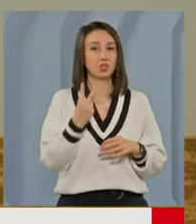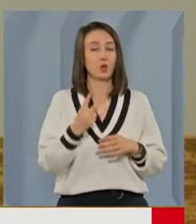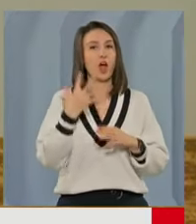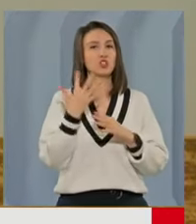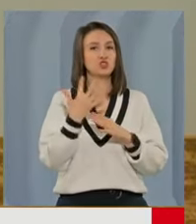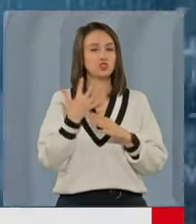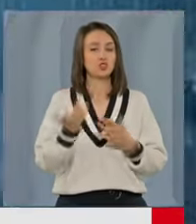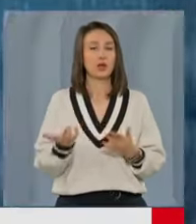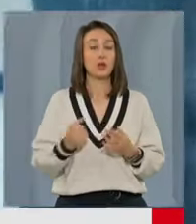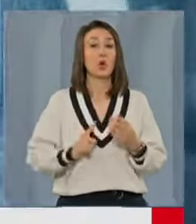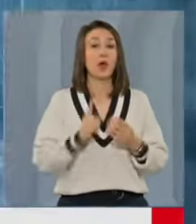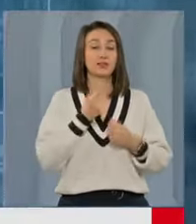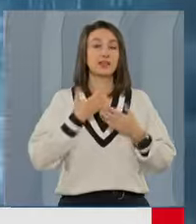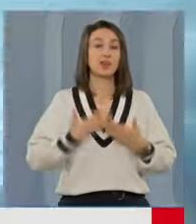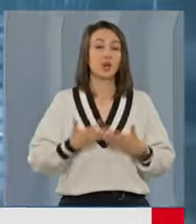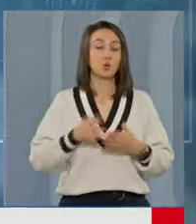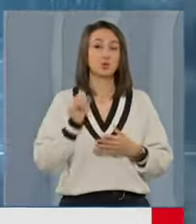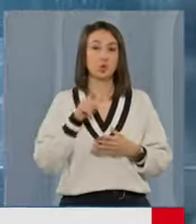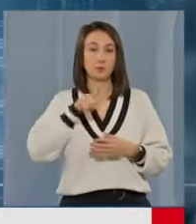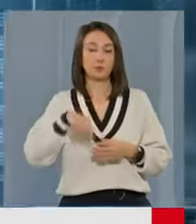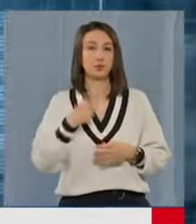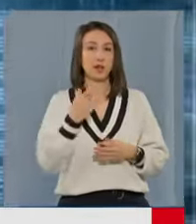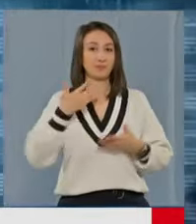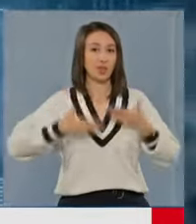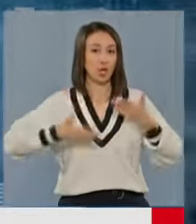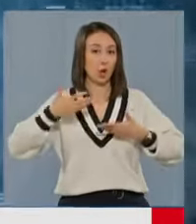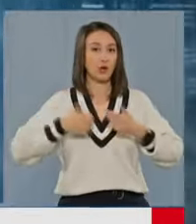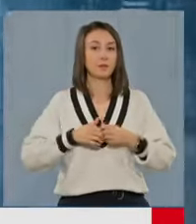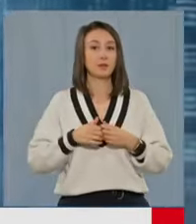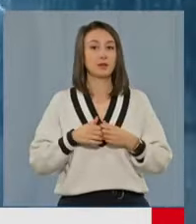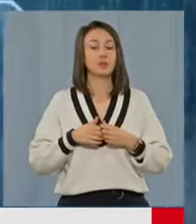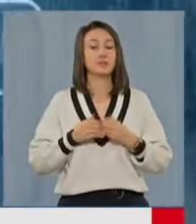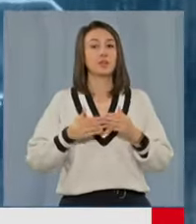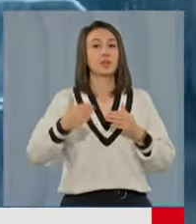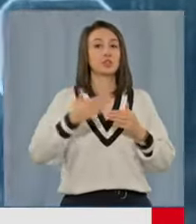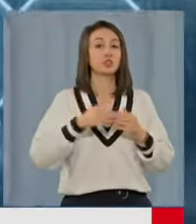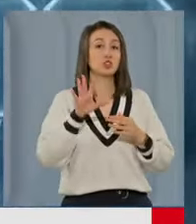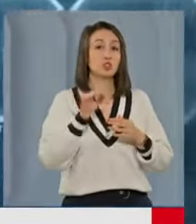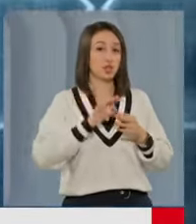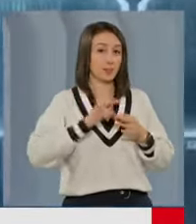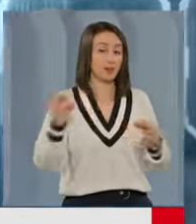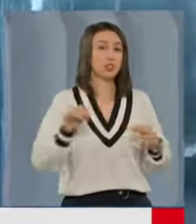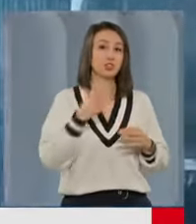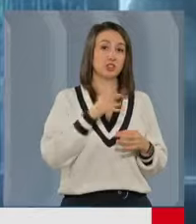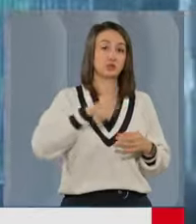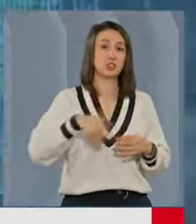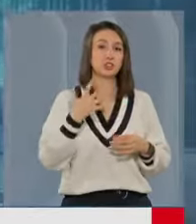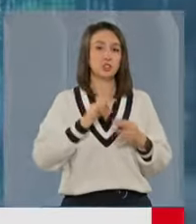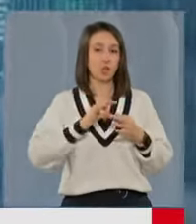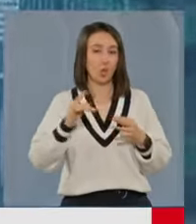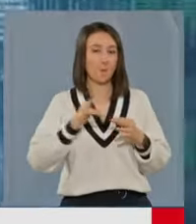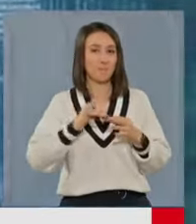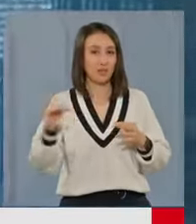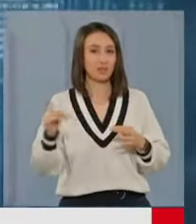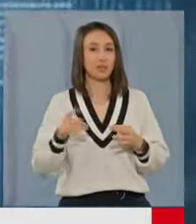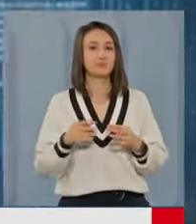c a o rachetă are o greutate de 12,7 kg bătaia între 50 de m și 5,5 km Când este